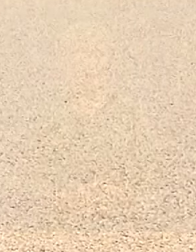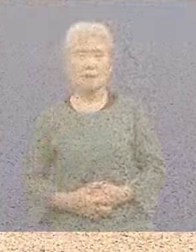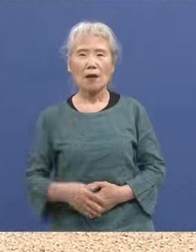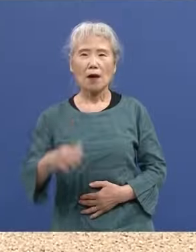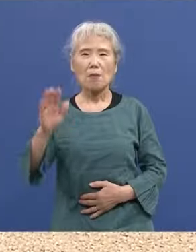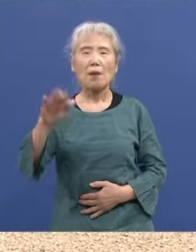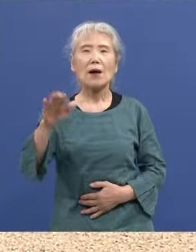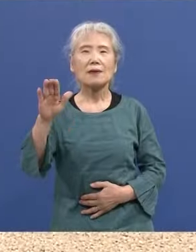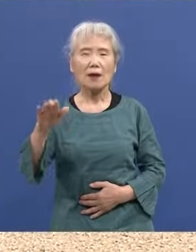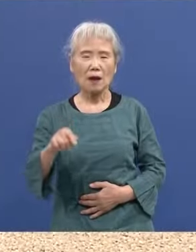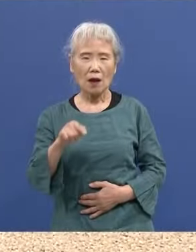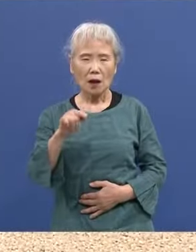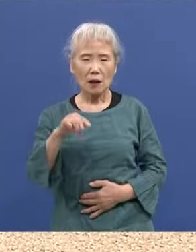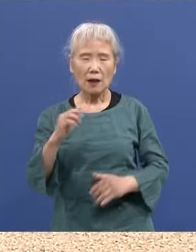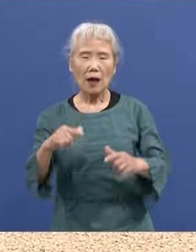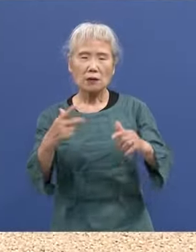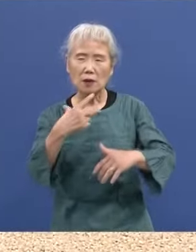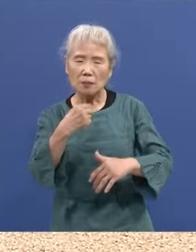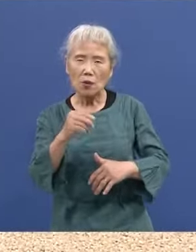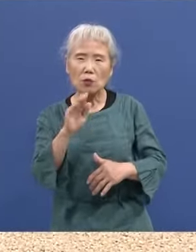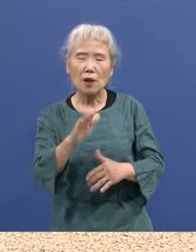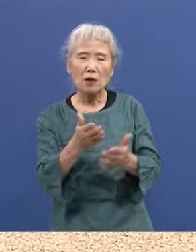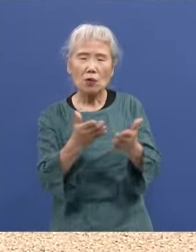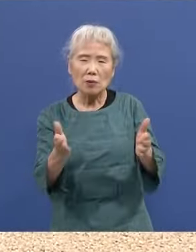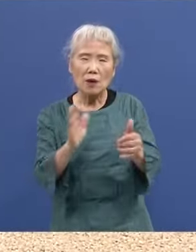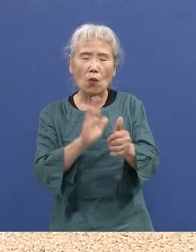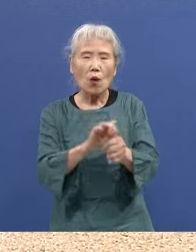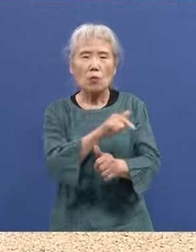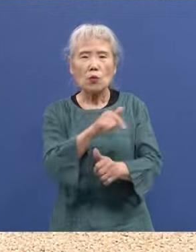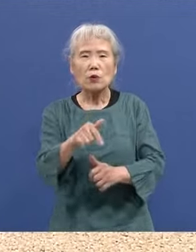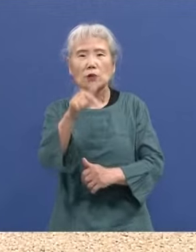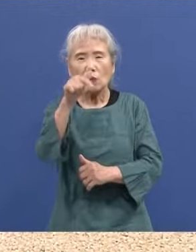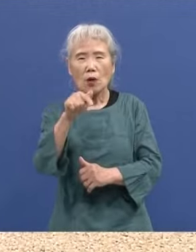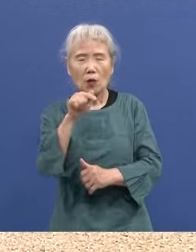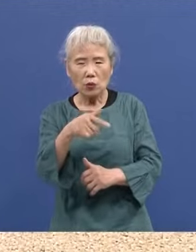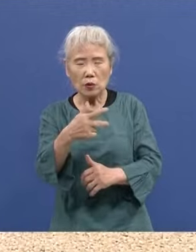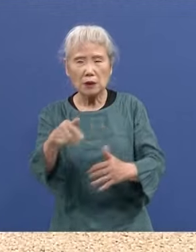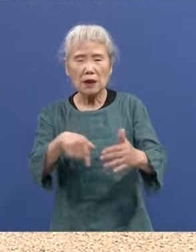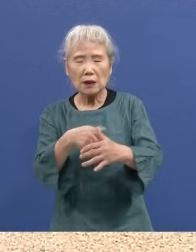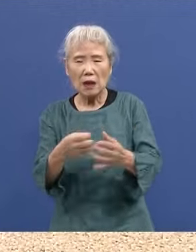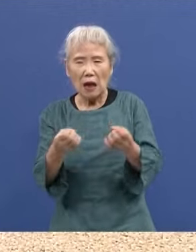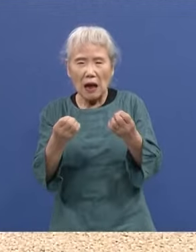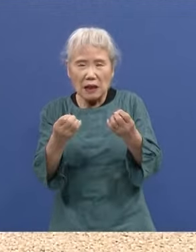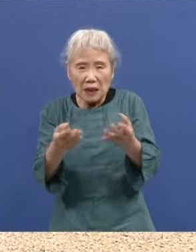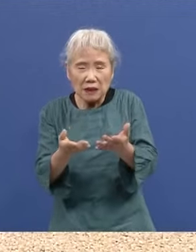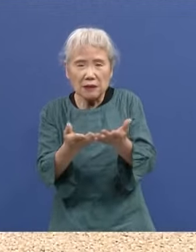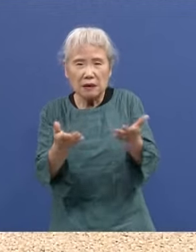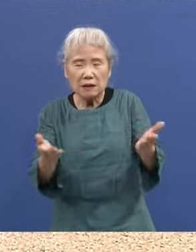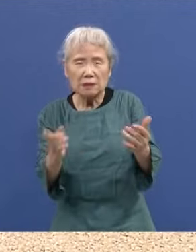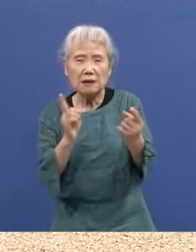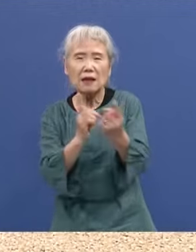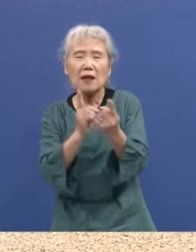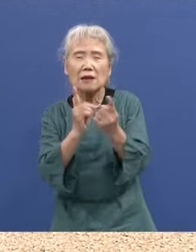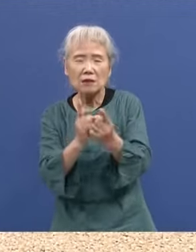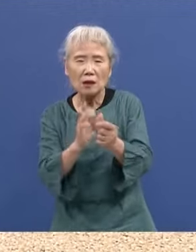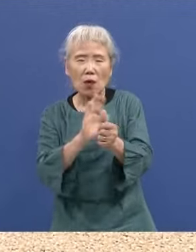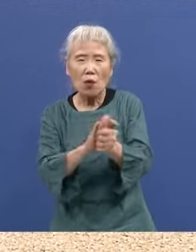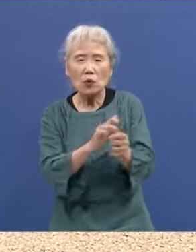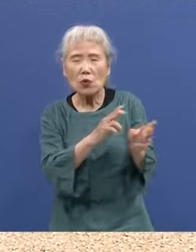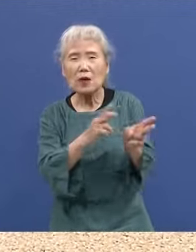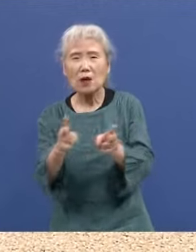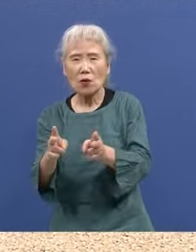馬場さん、 はい、 高槻魅力あるお店応援プロジェクトは市内に新規出店される方に対する補助制度